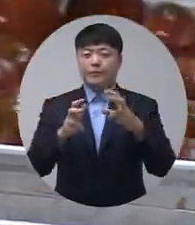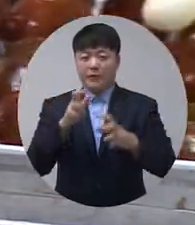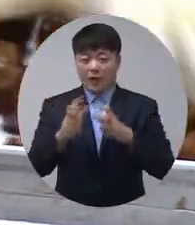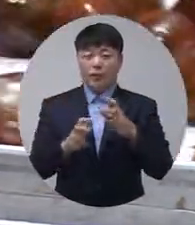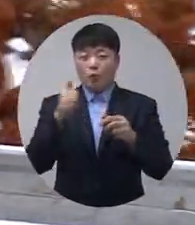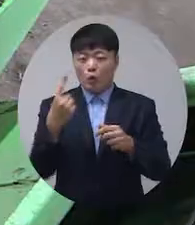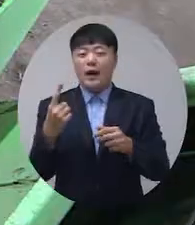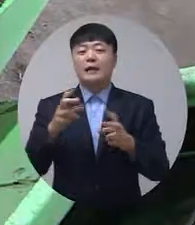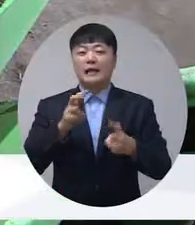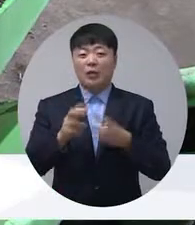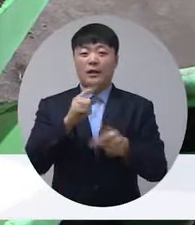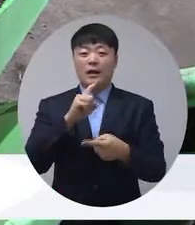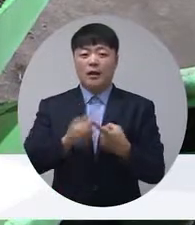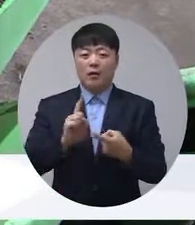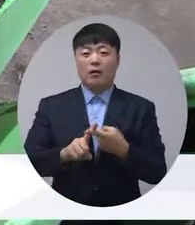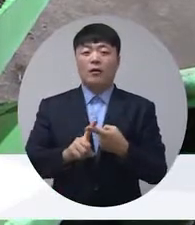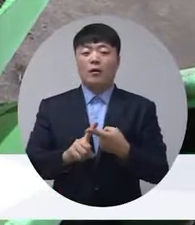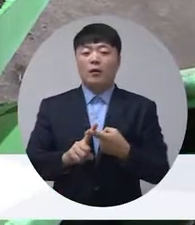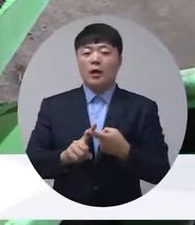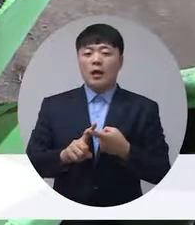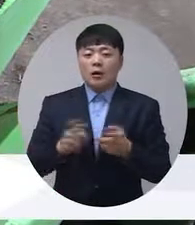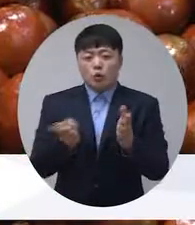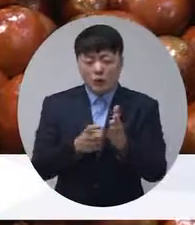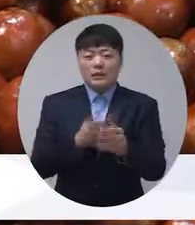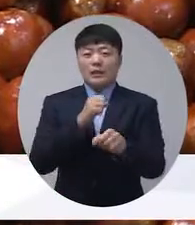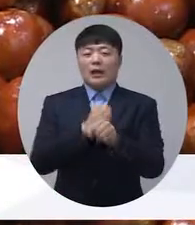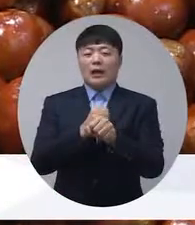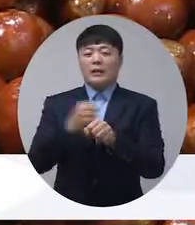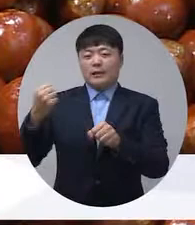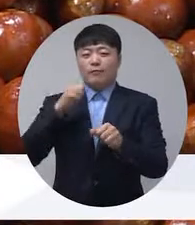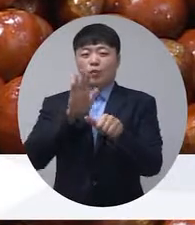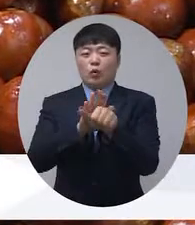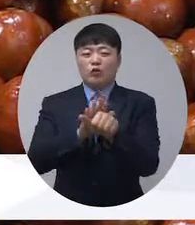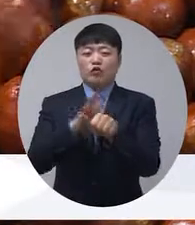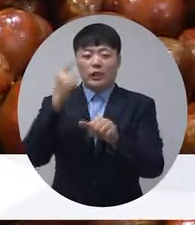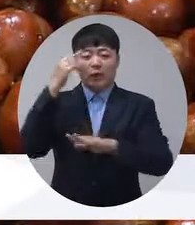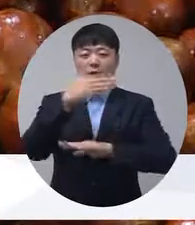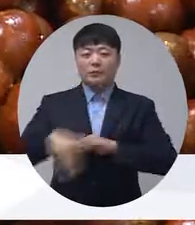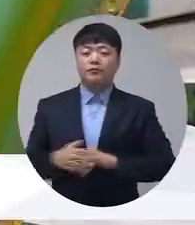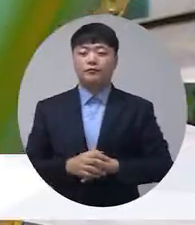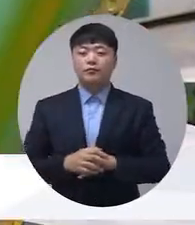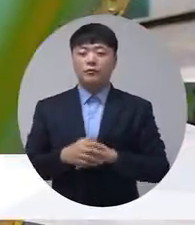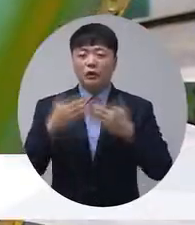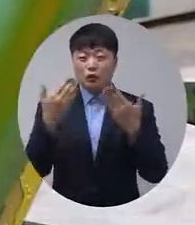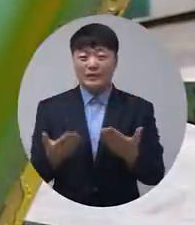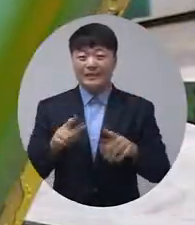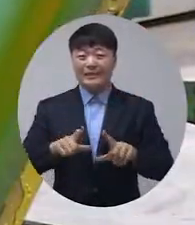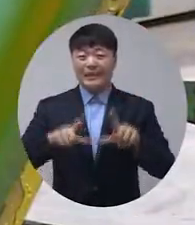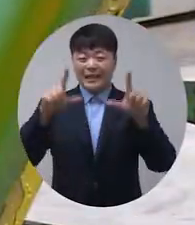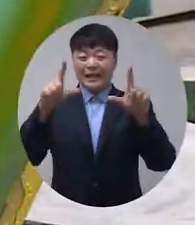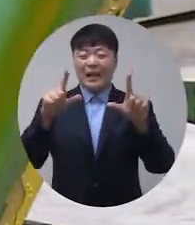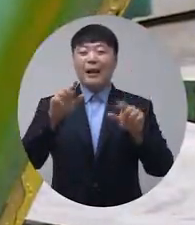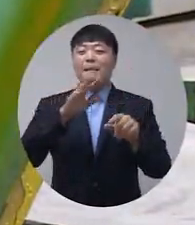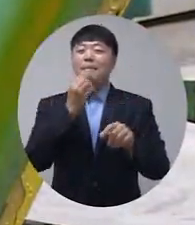참여해 회 관내를 넘어 국내 소비 촉진에 도 힘을 실을 예정이라고 밝혔습니다 또 휴경지 활용을 위한 밥